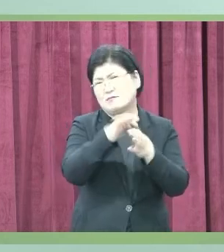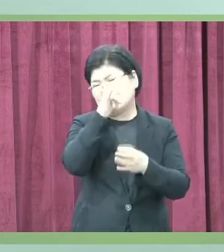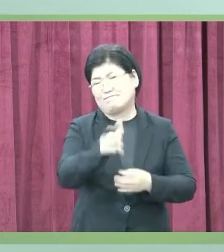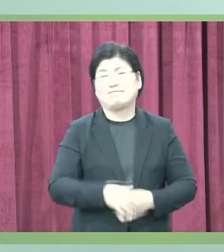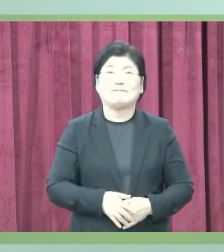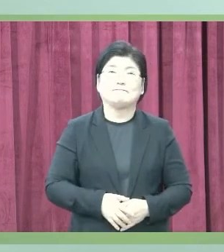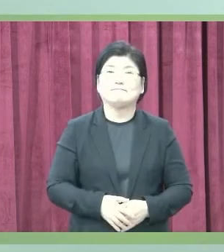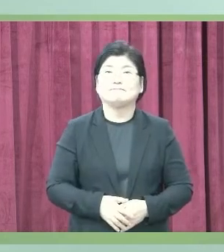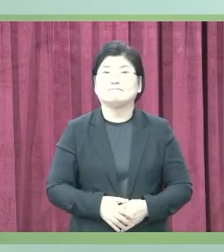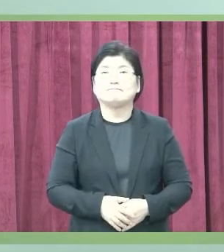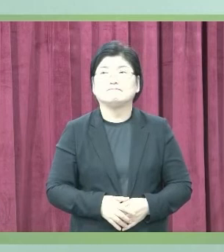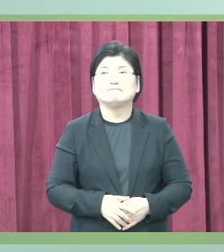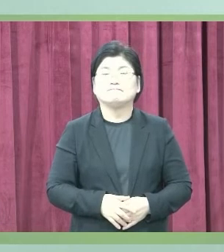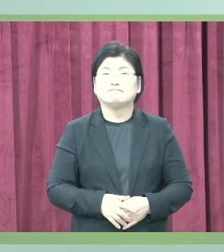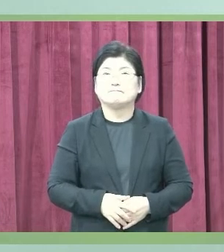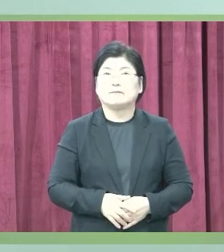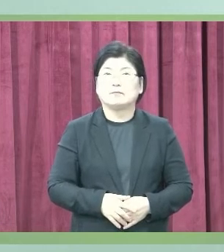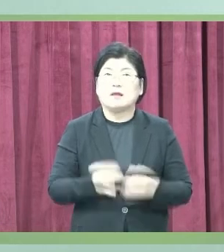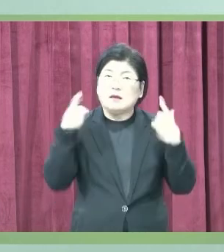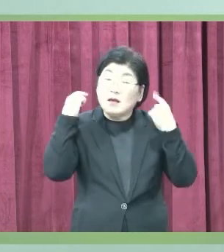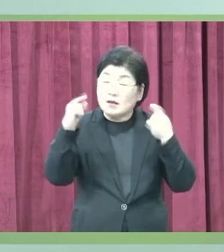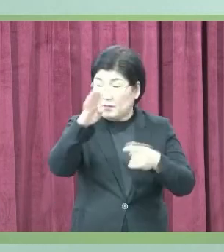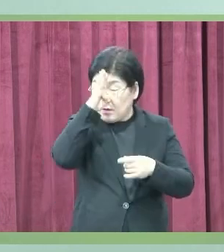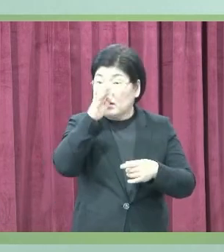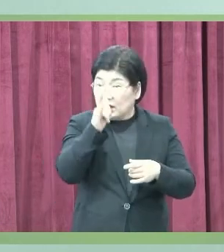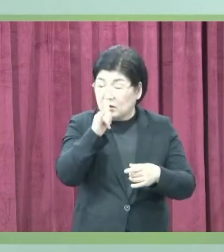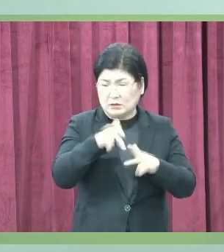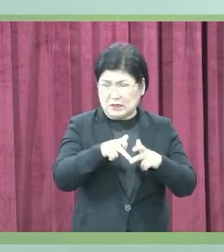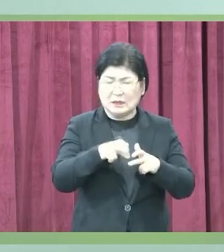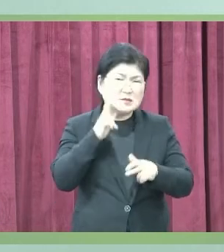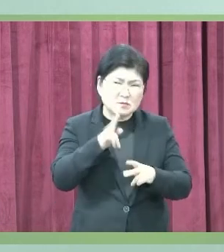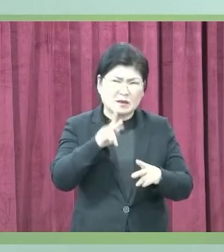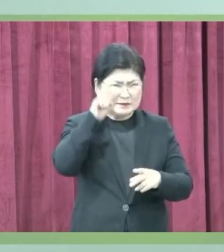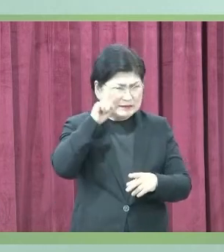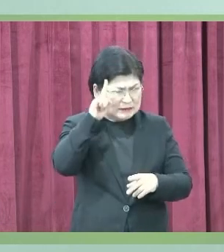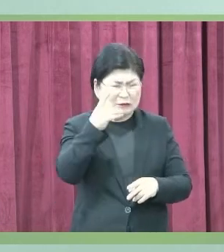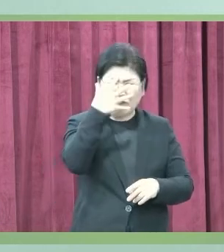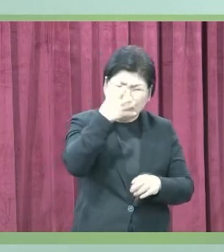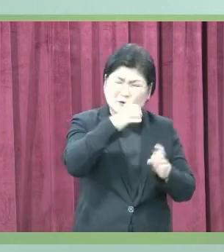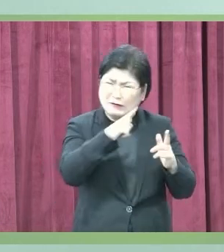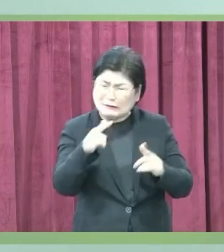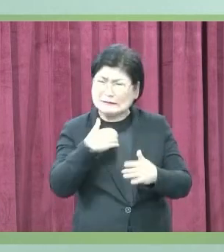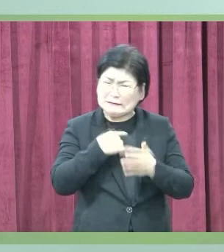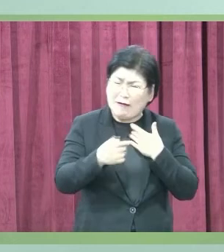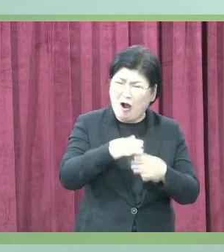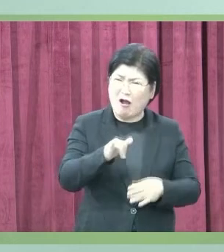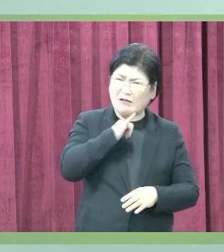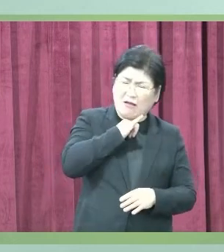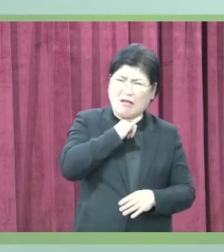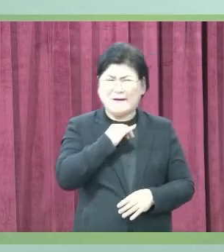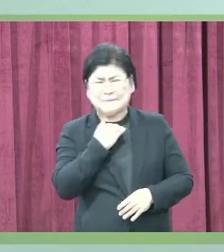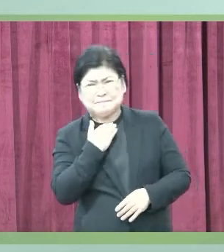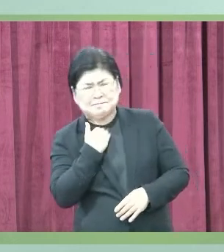변수로 도출되었습니다. 만성질환 유무, 장애 정도, 스트레스 정도, 우울증 경험 여부, 자살 생각